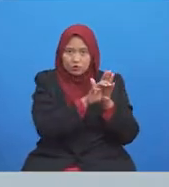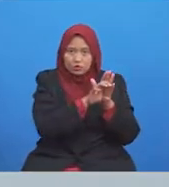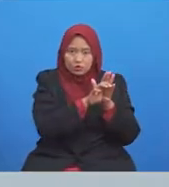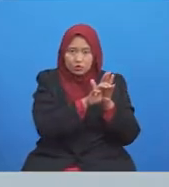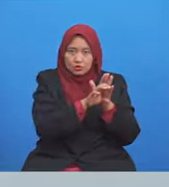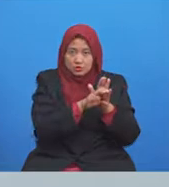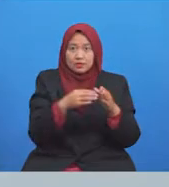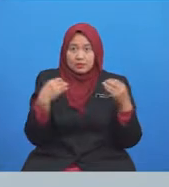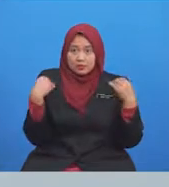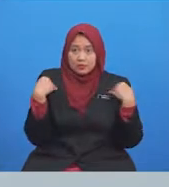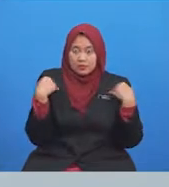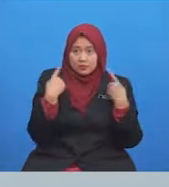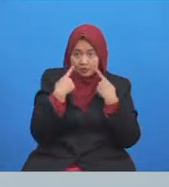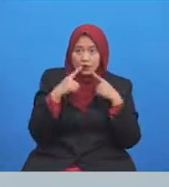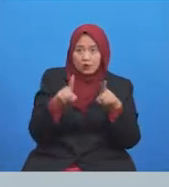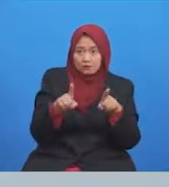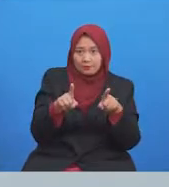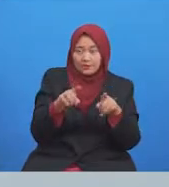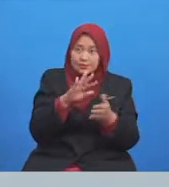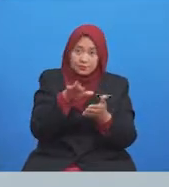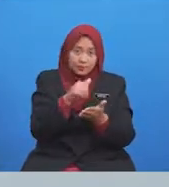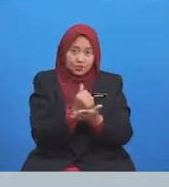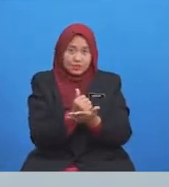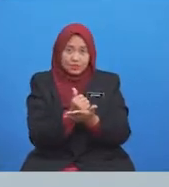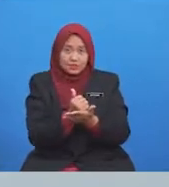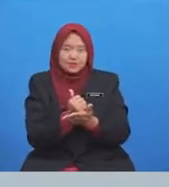anda telah bersedia dengan jawapan anda?